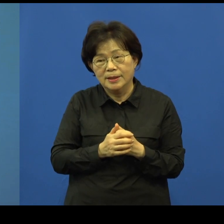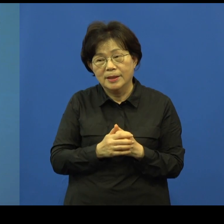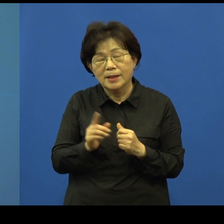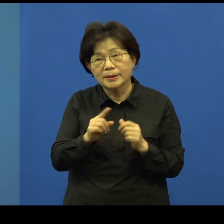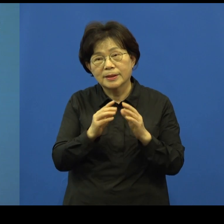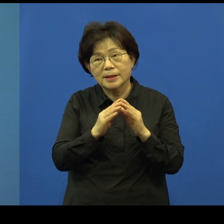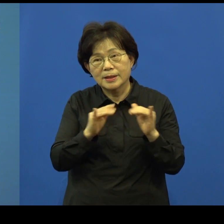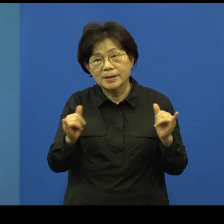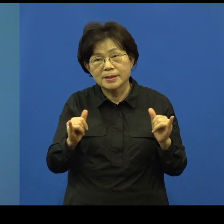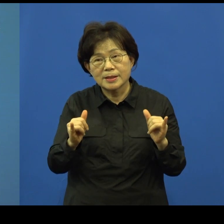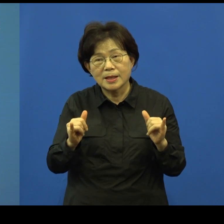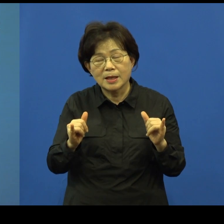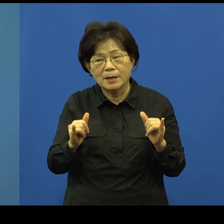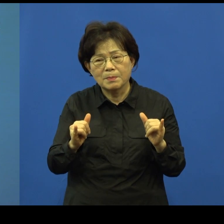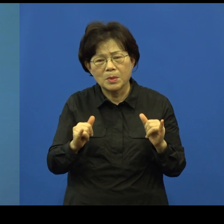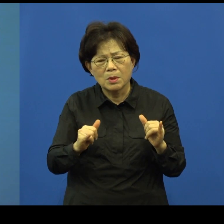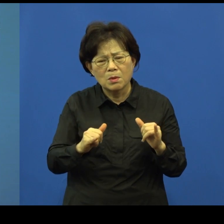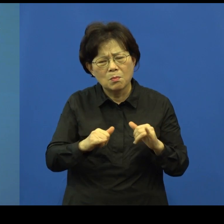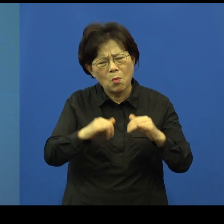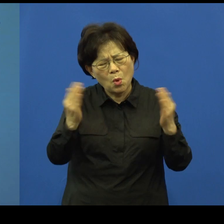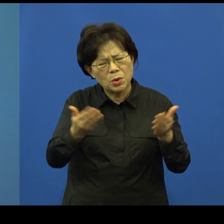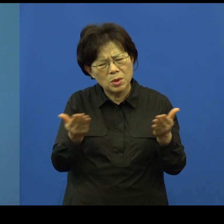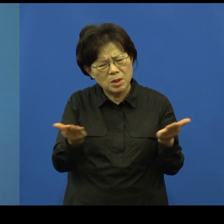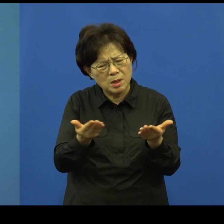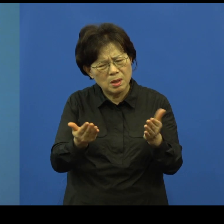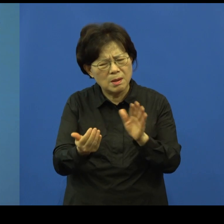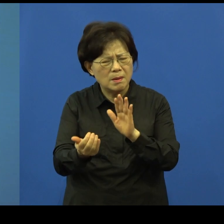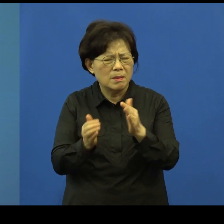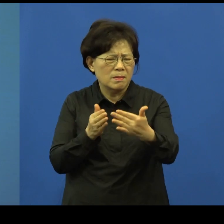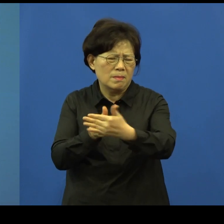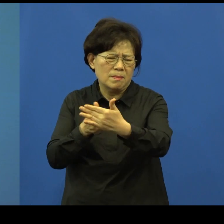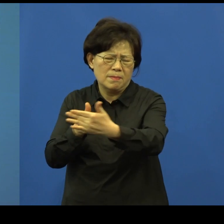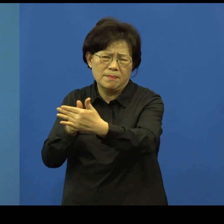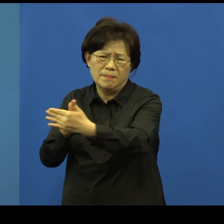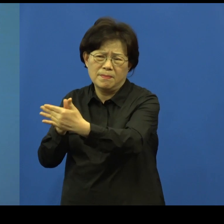어떤 사람은 가는 길이 다 막혀버렸어. 이제 길이 다 막혔어.